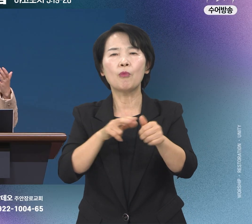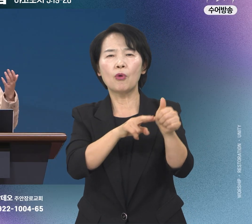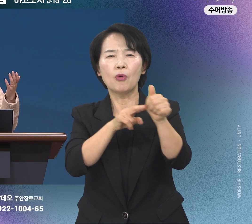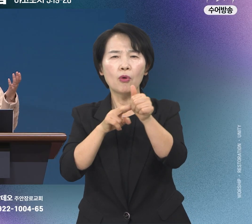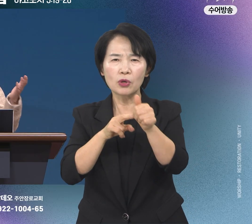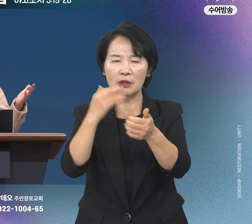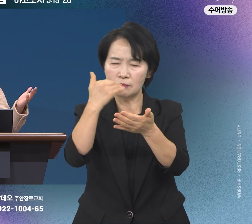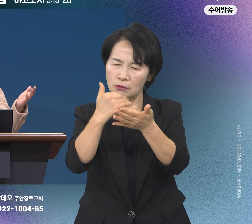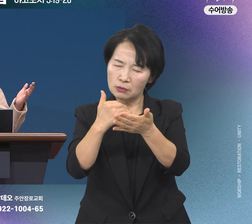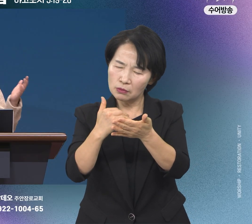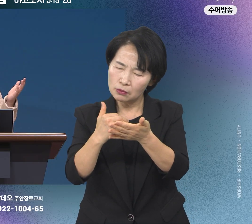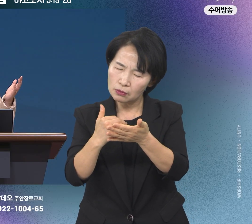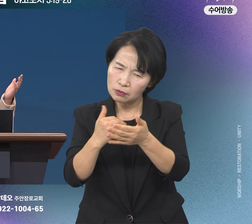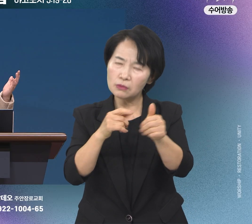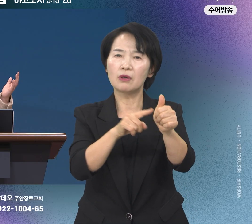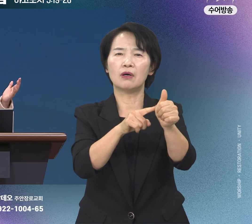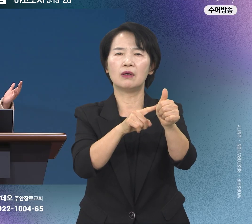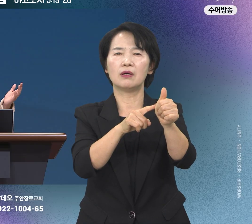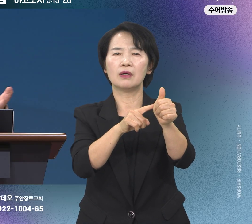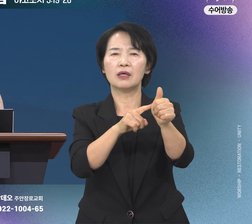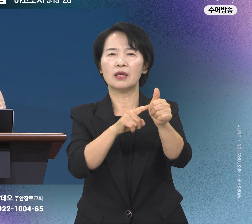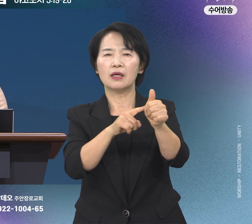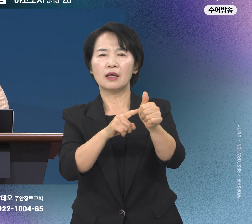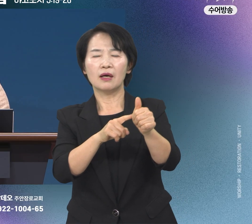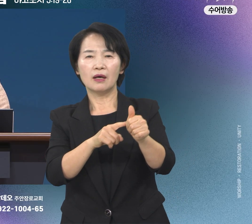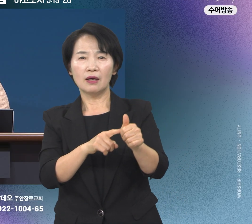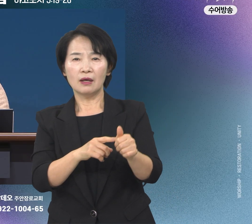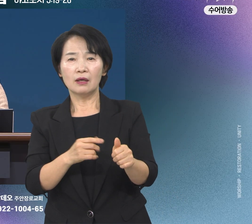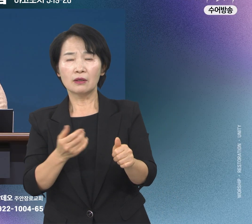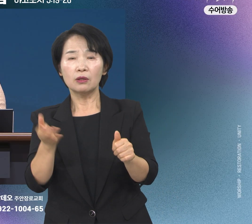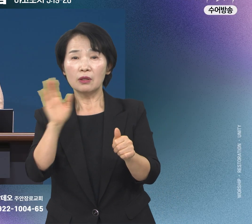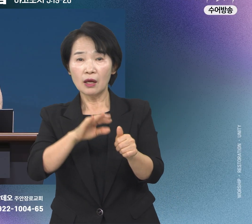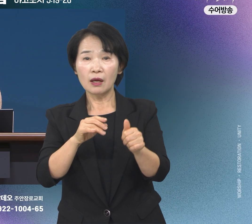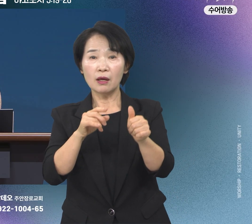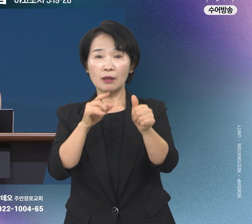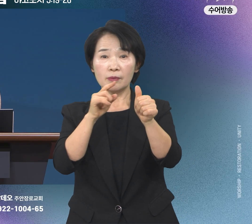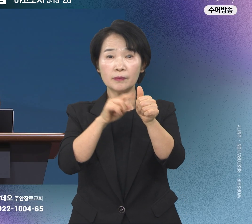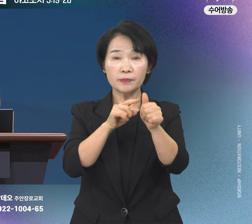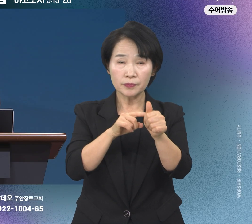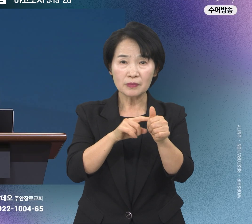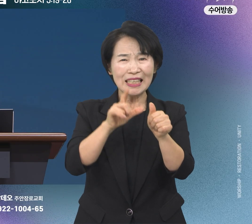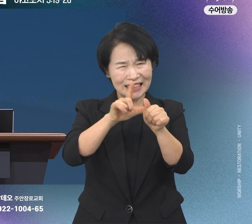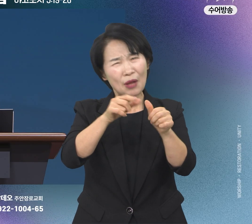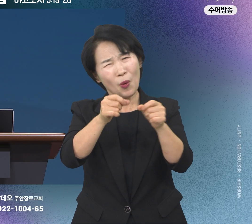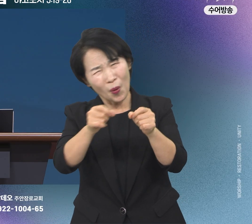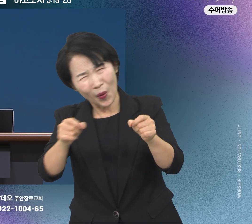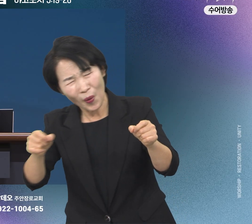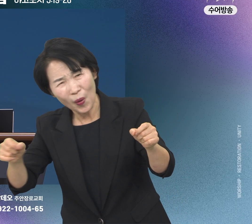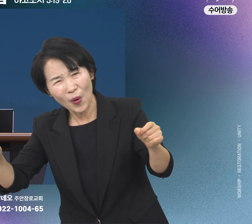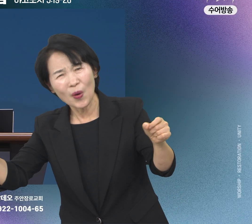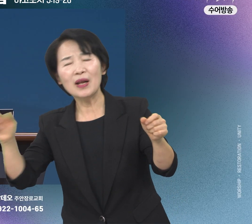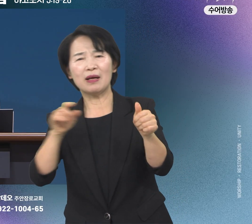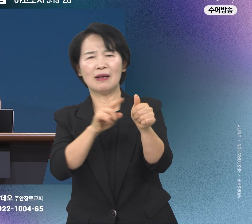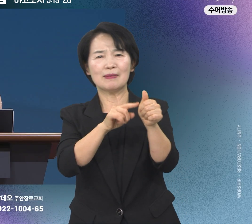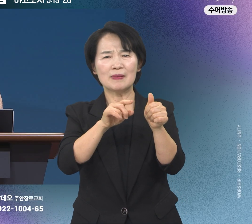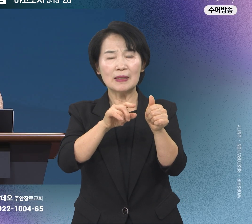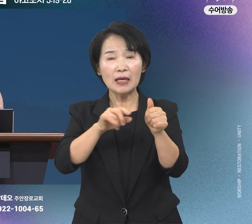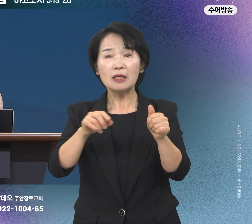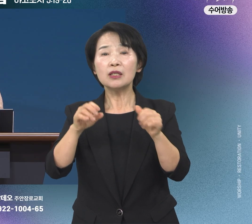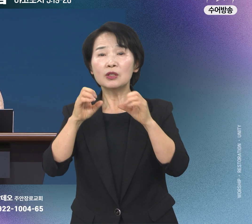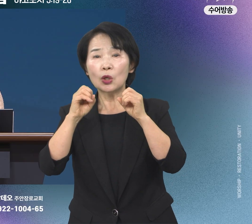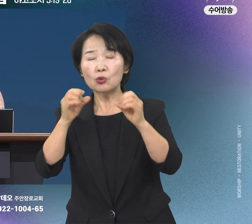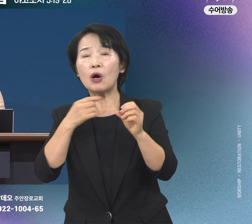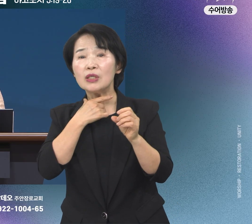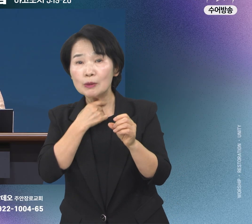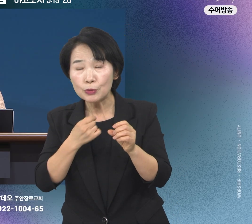이 전도하고자 하는 대상만 파악하면 너무 티가 나니까 오랜 시간이 지나서 차차 전도하고 싶은 사람들의